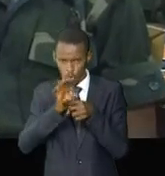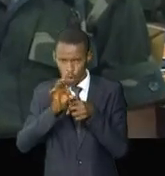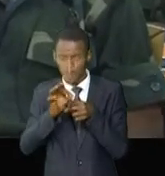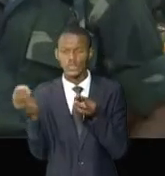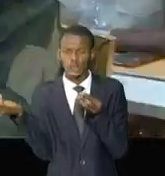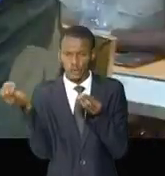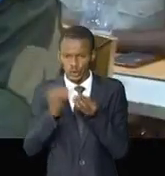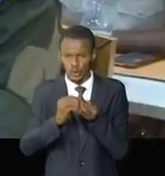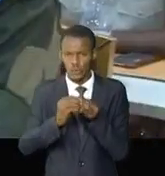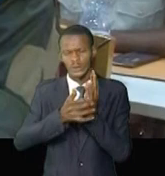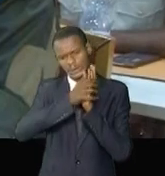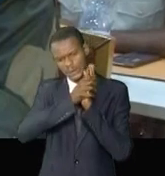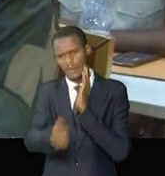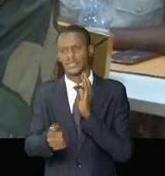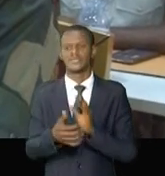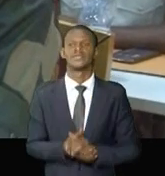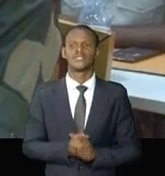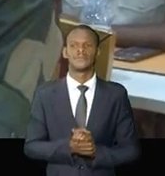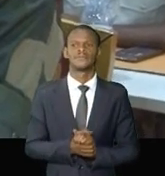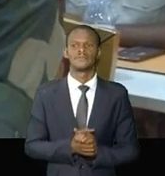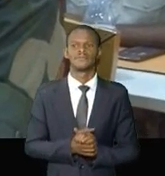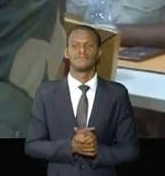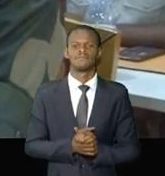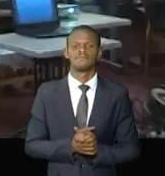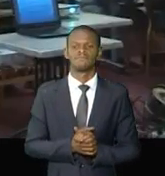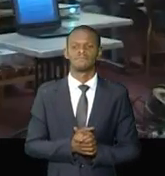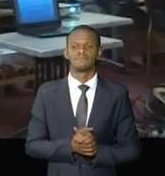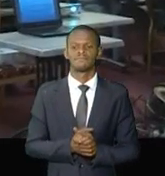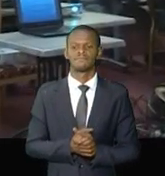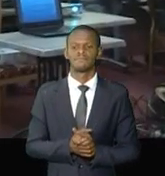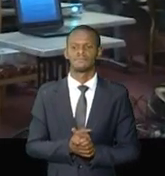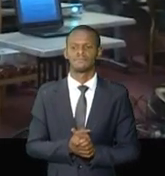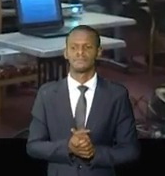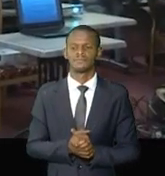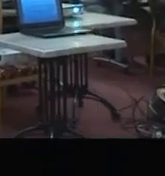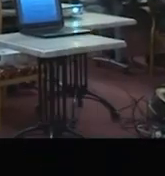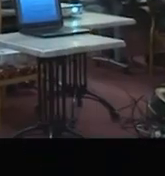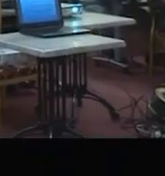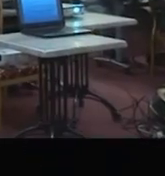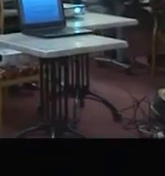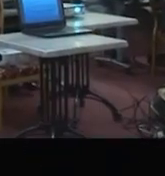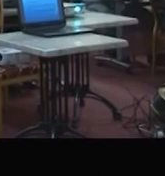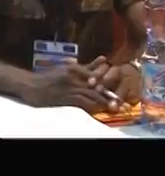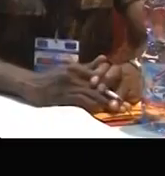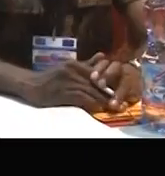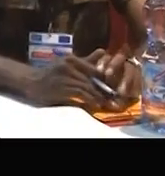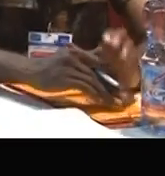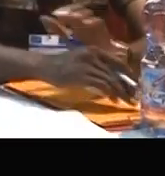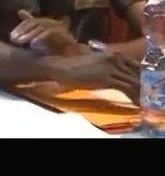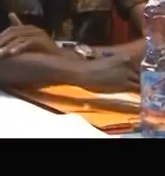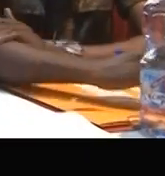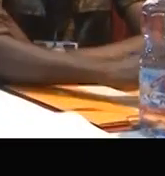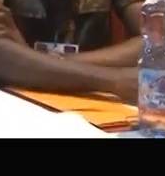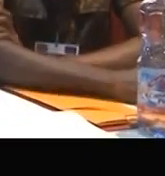démocratique du Congo sur la gestion axée sur le résultat et le leadership. L'atelier a démarré ce lundi 22 février 2021 dans la